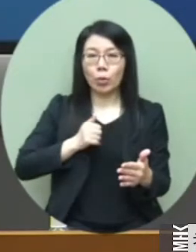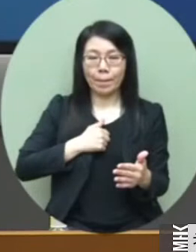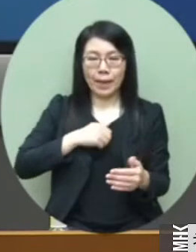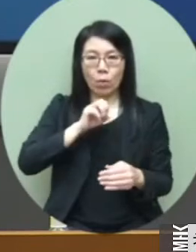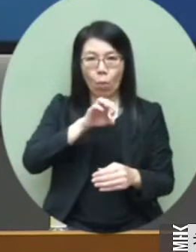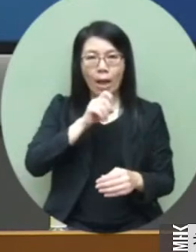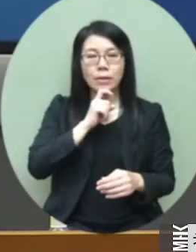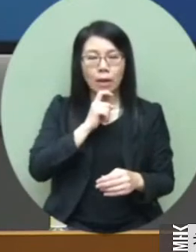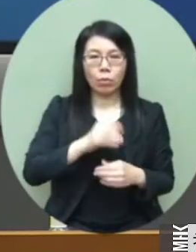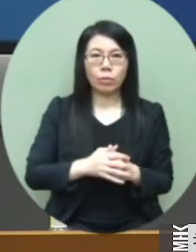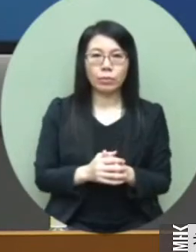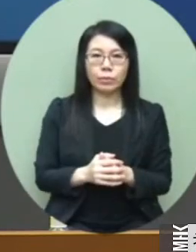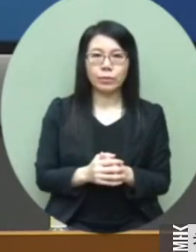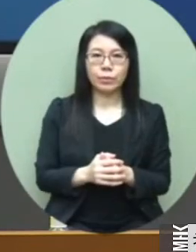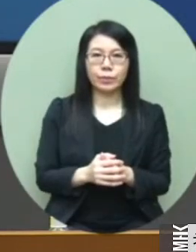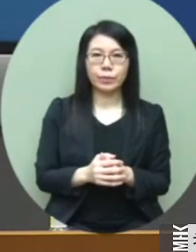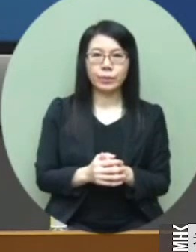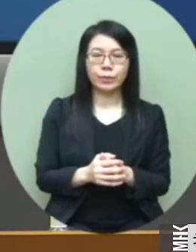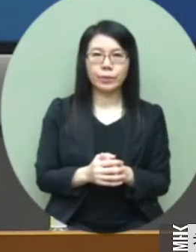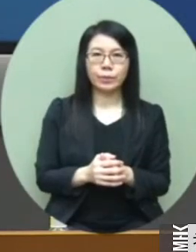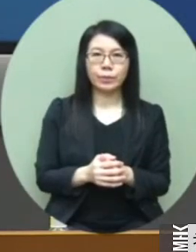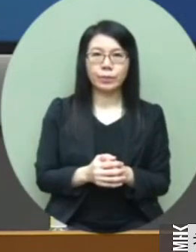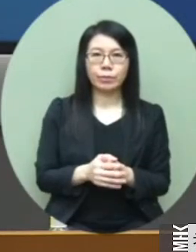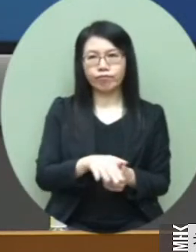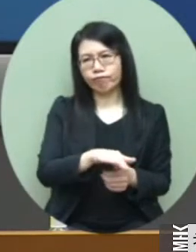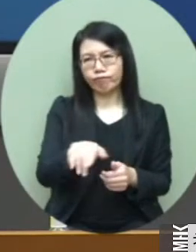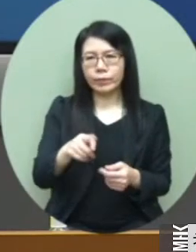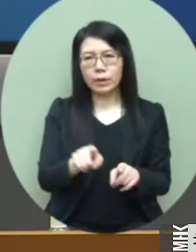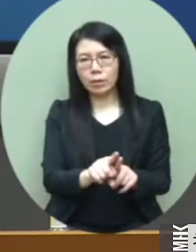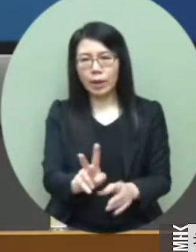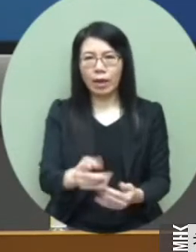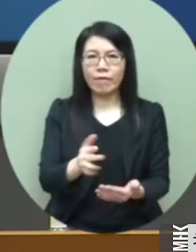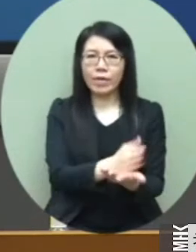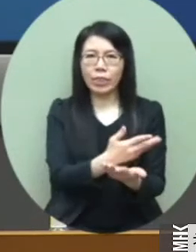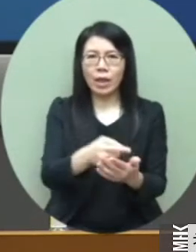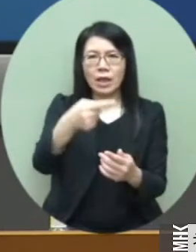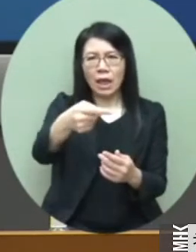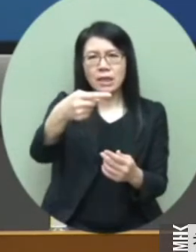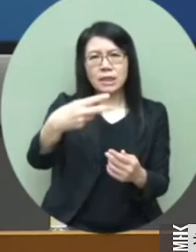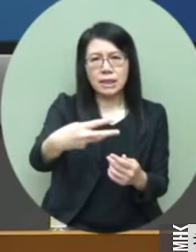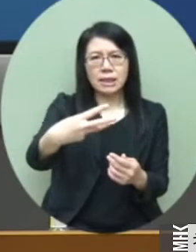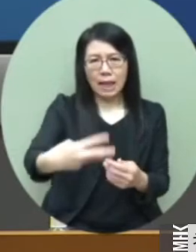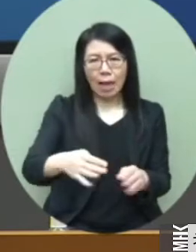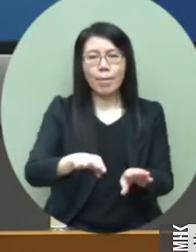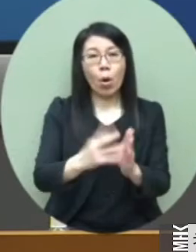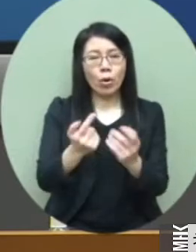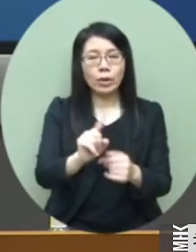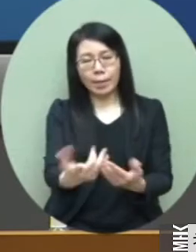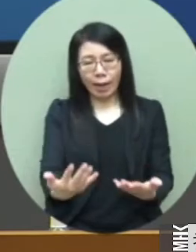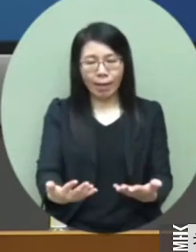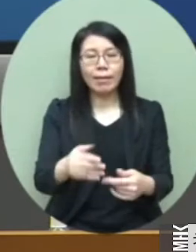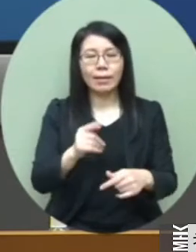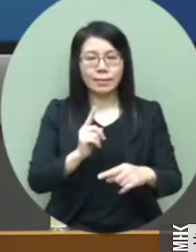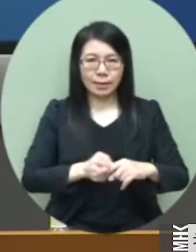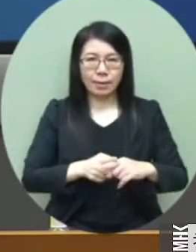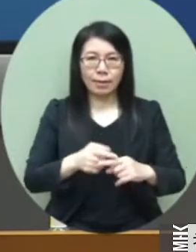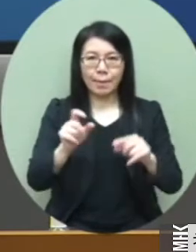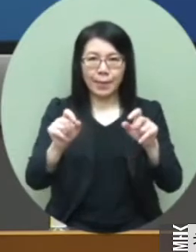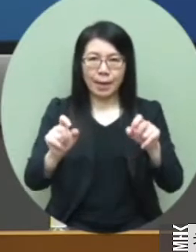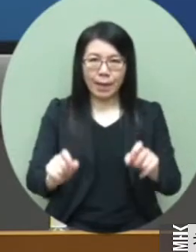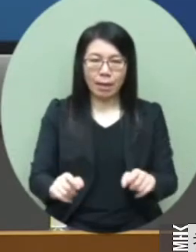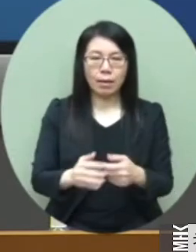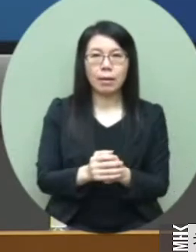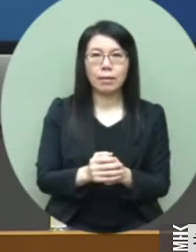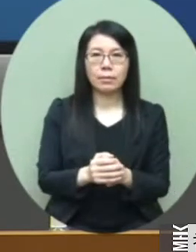而我哋大家點解我哋要分幾個階段咧？都係咁解嚇，因為咧